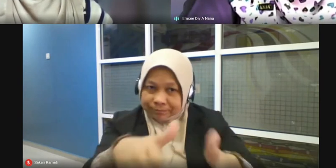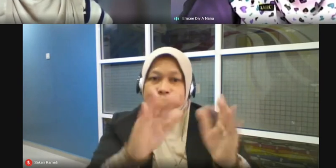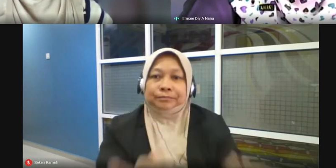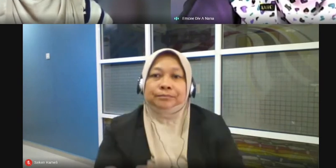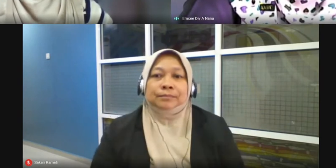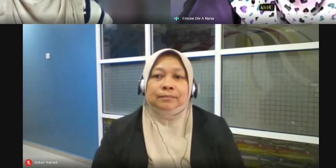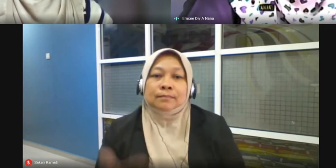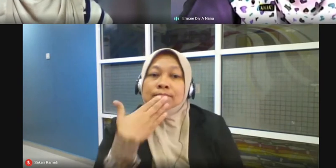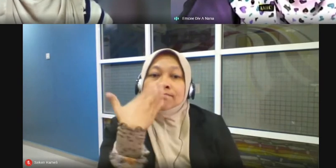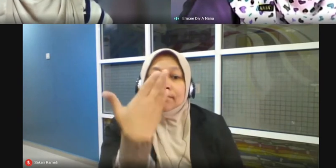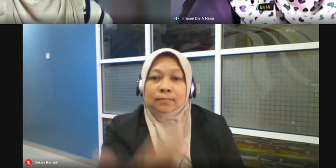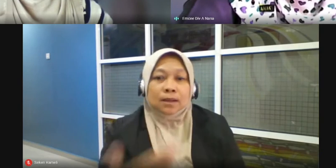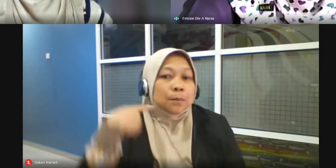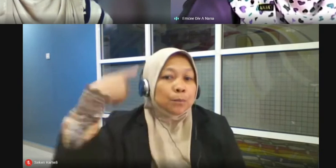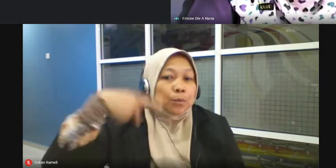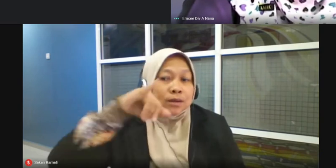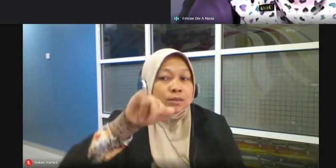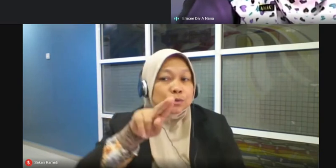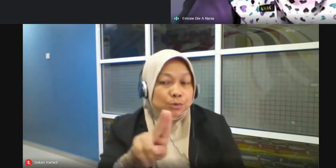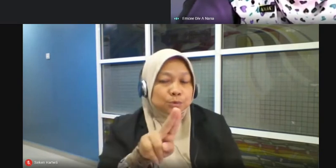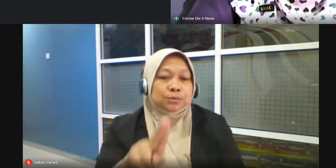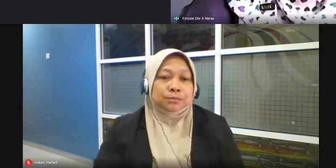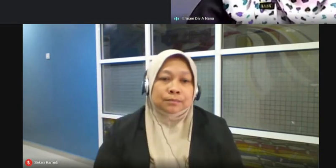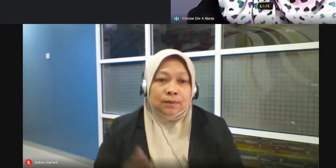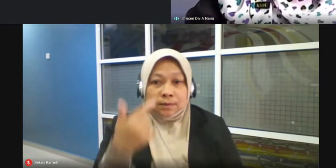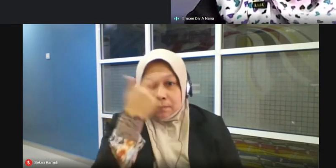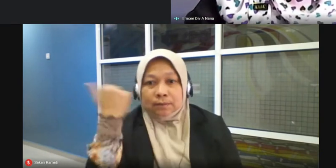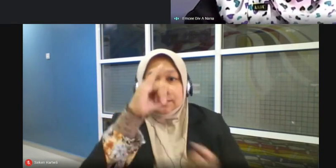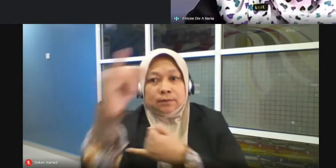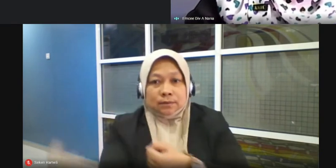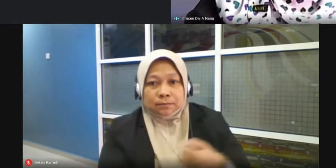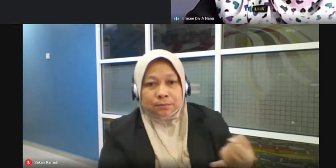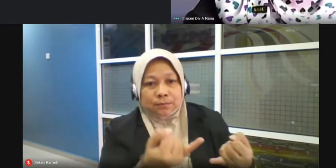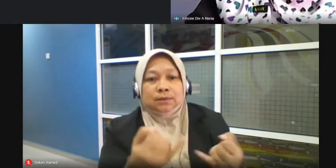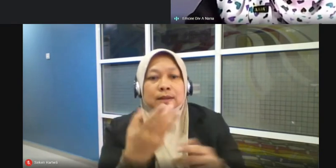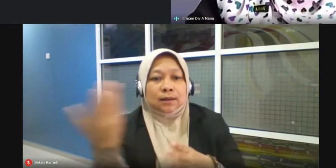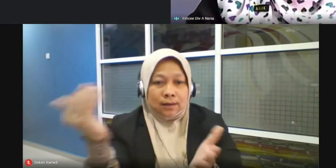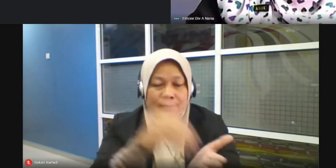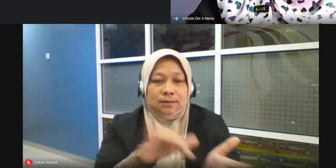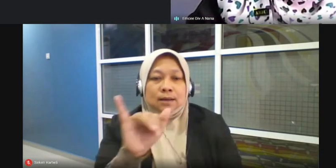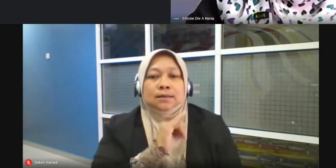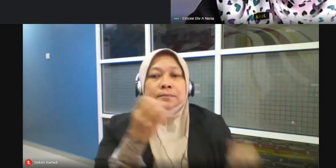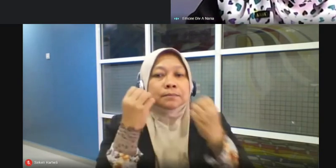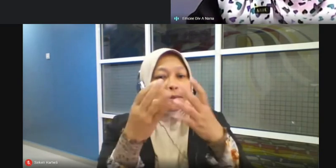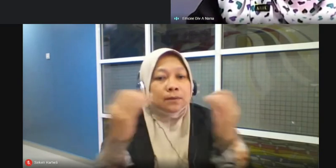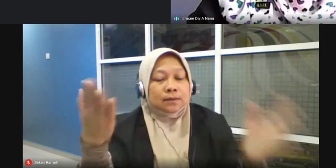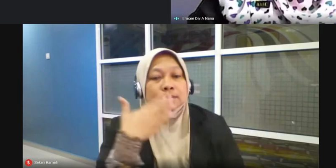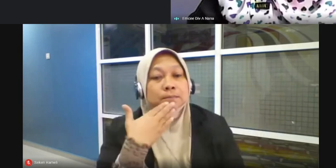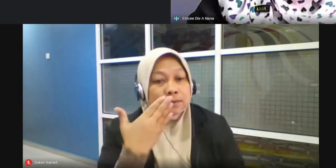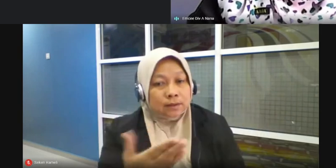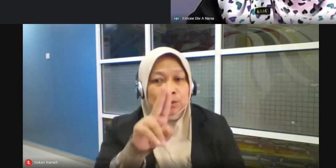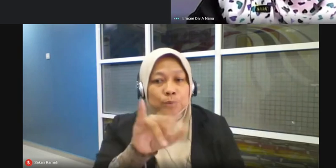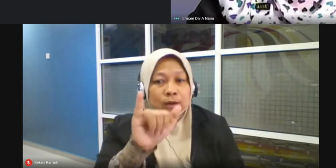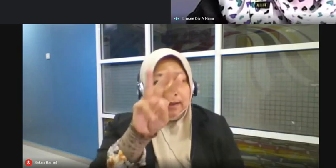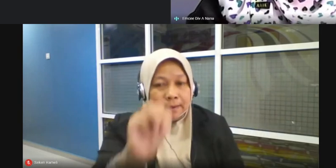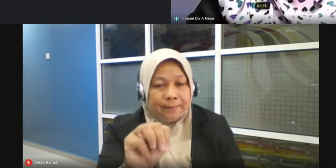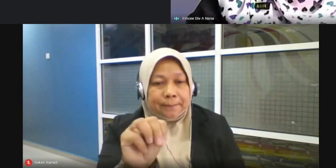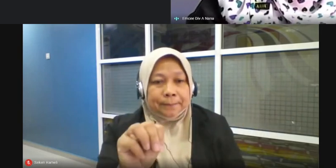terima kasih kepada Puan Ju di atas jemputan, dan juga sekali lagi saya ucapkan ribuan terima kasih kepada